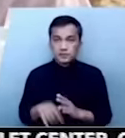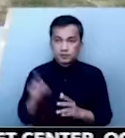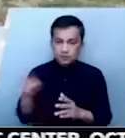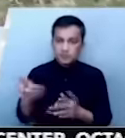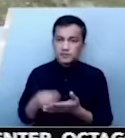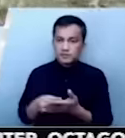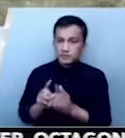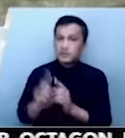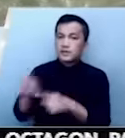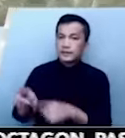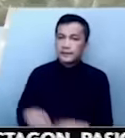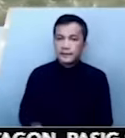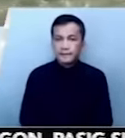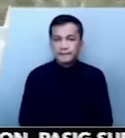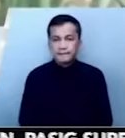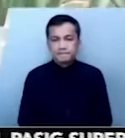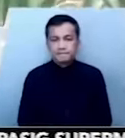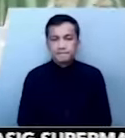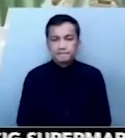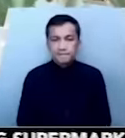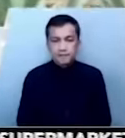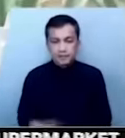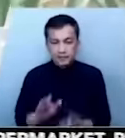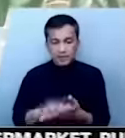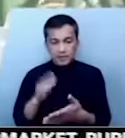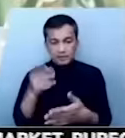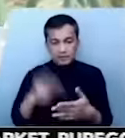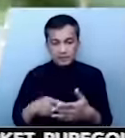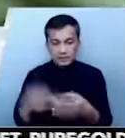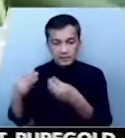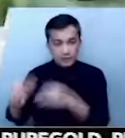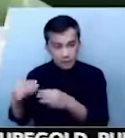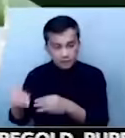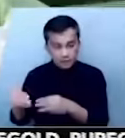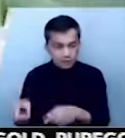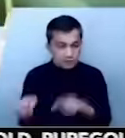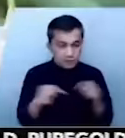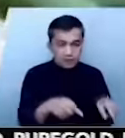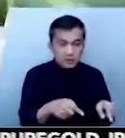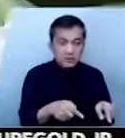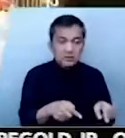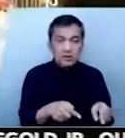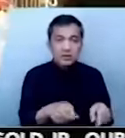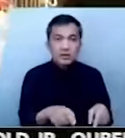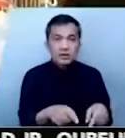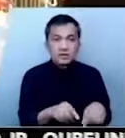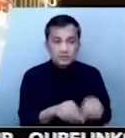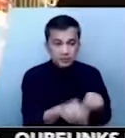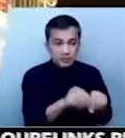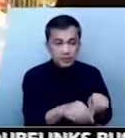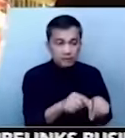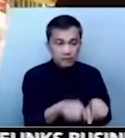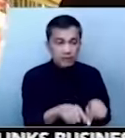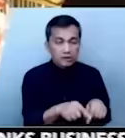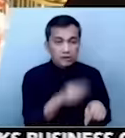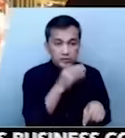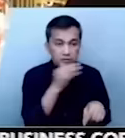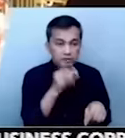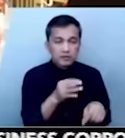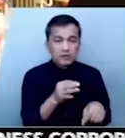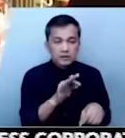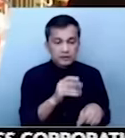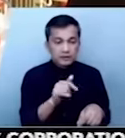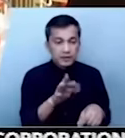pupunta. Habang mataas ang presyo sa mga pamilihan, bagsak presyo naman sa mga sakahan. Ayon sa Federation of Free